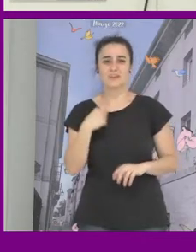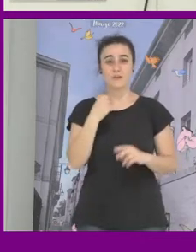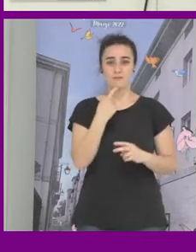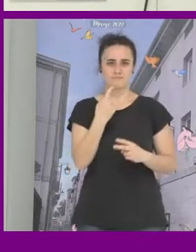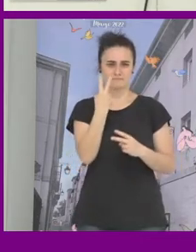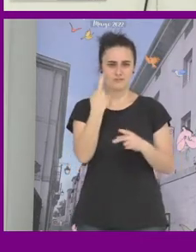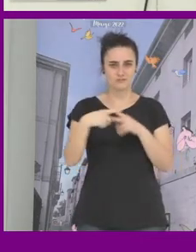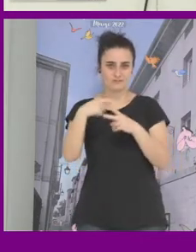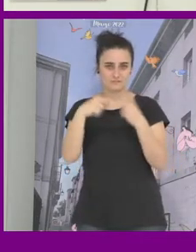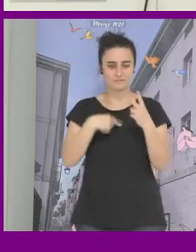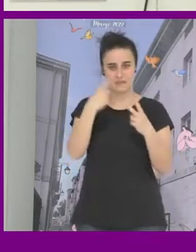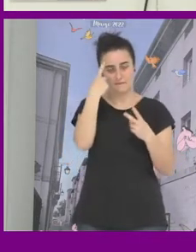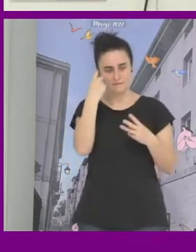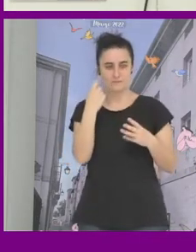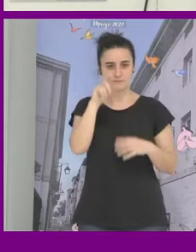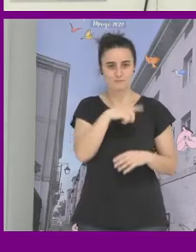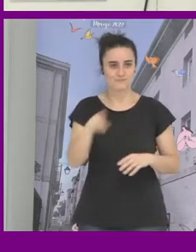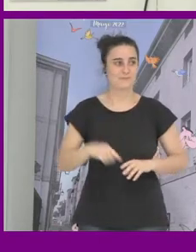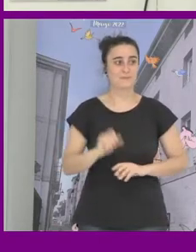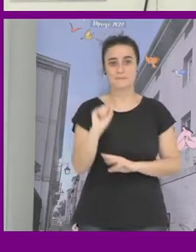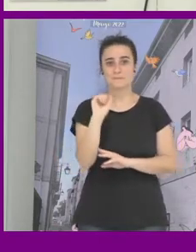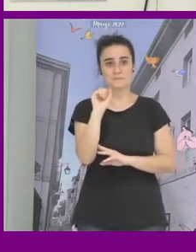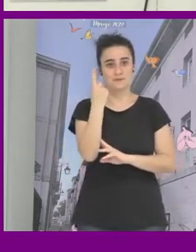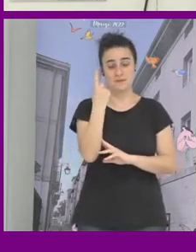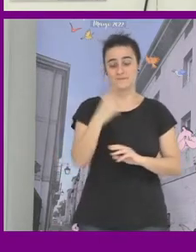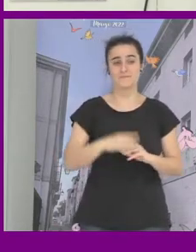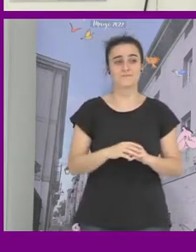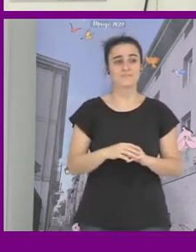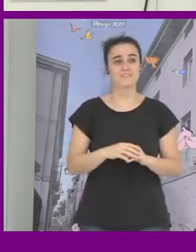astea. Bueno, lehenik eta behin